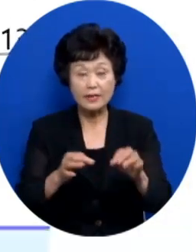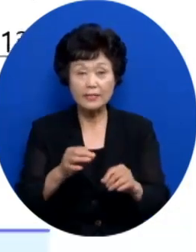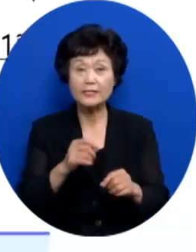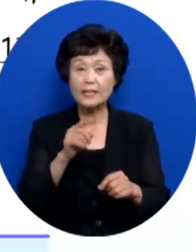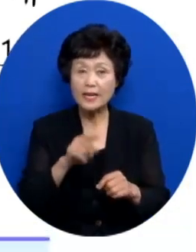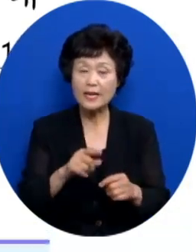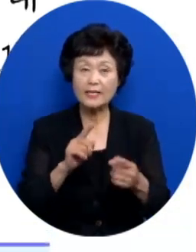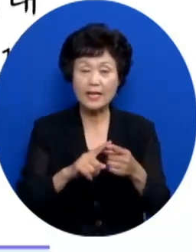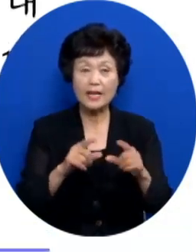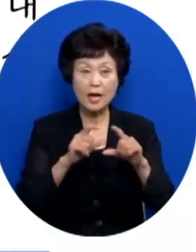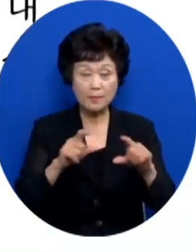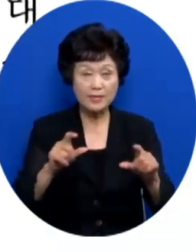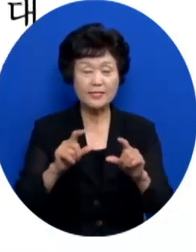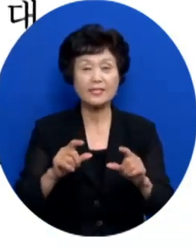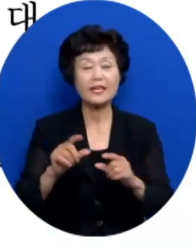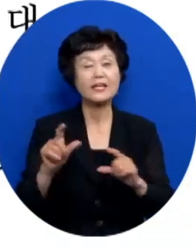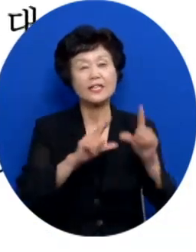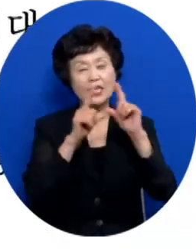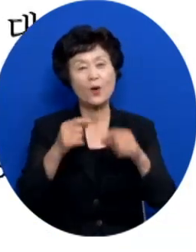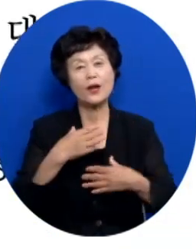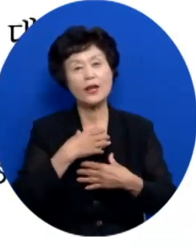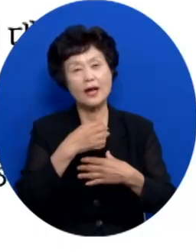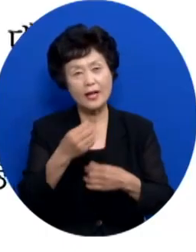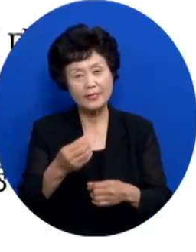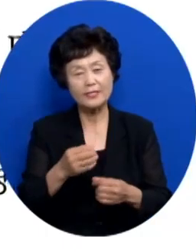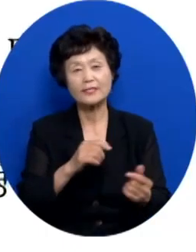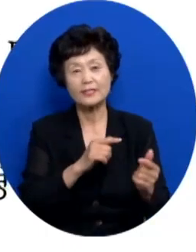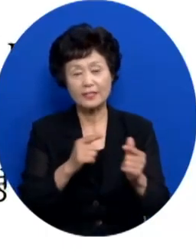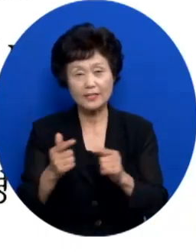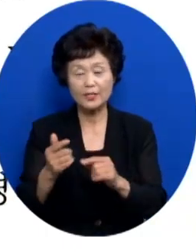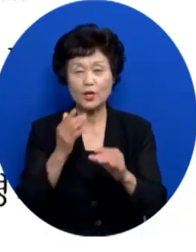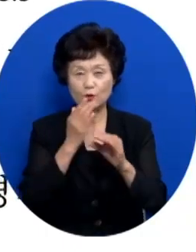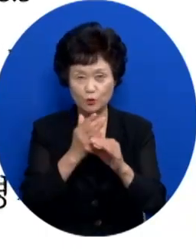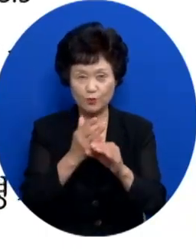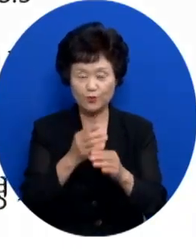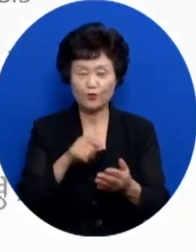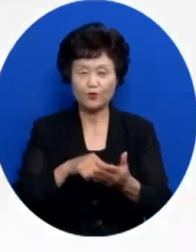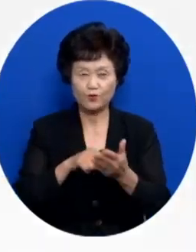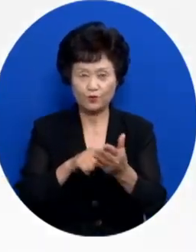민생경제 안전, 미래 대비 기반 확충 등에 중점을 두고 추진해 나가기로 했습니다.